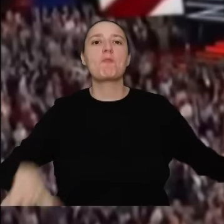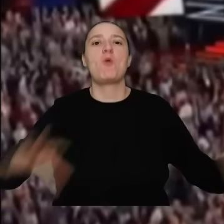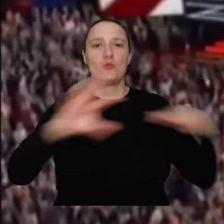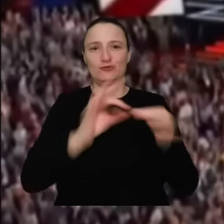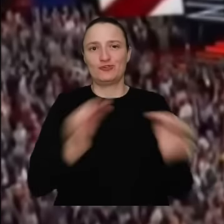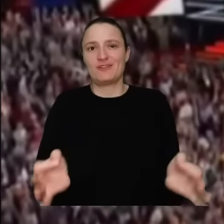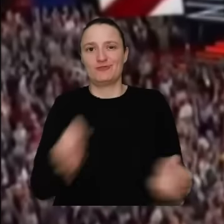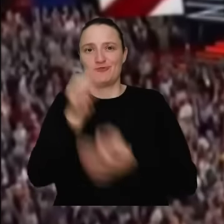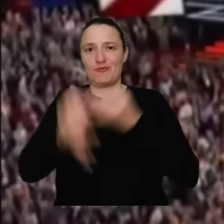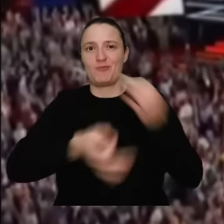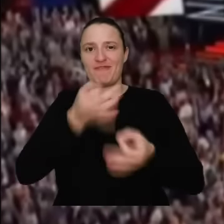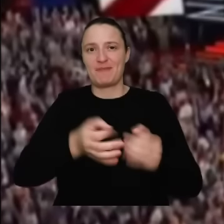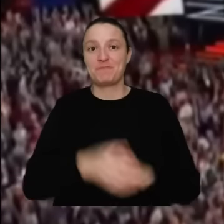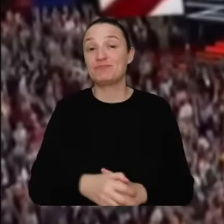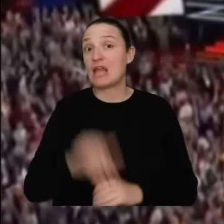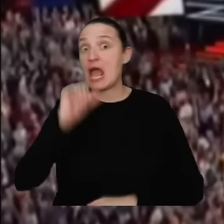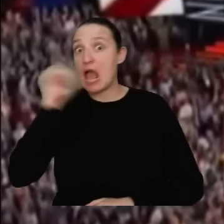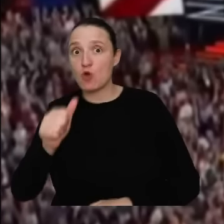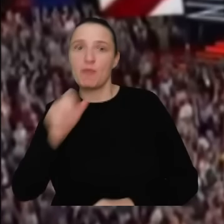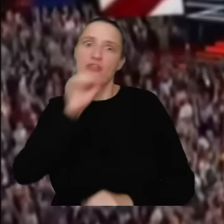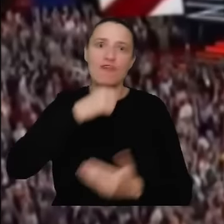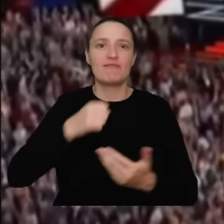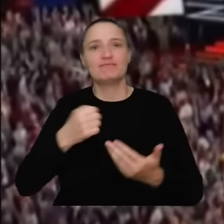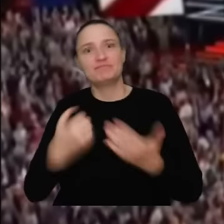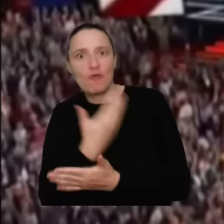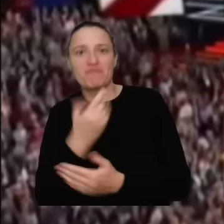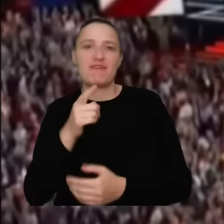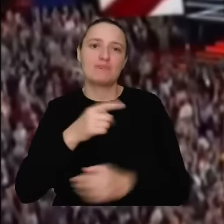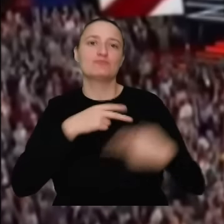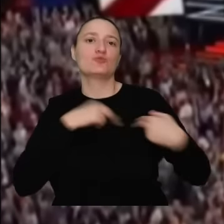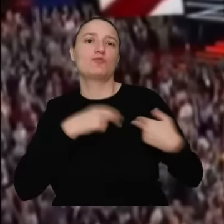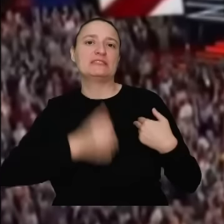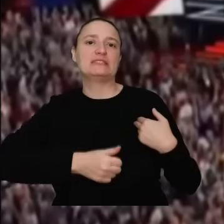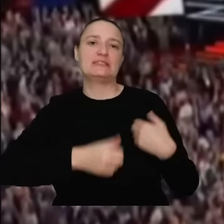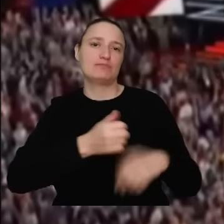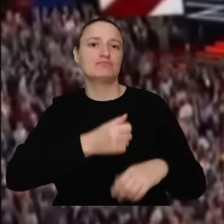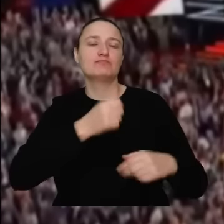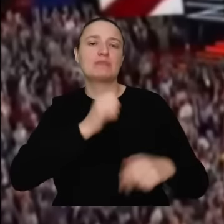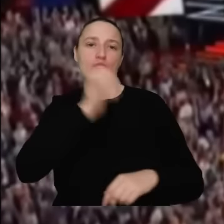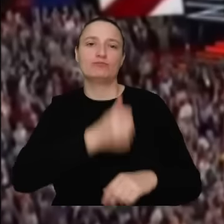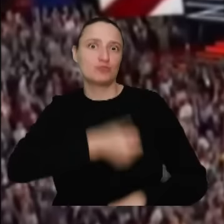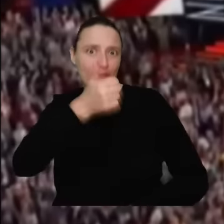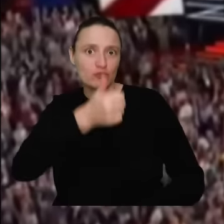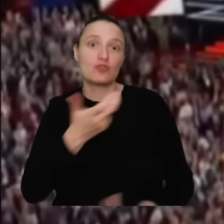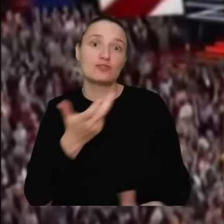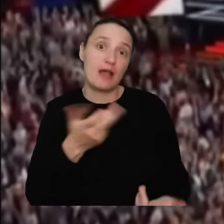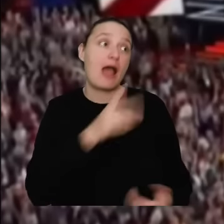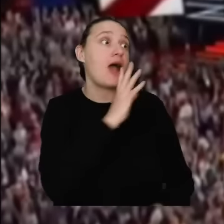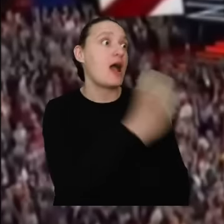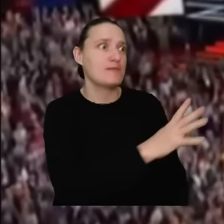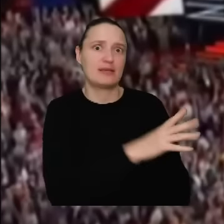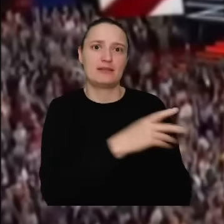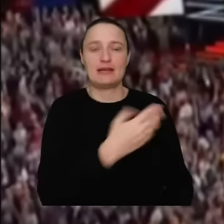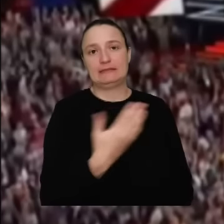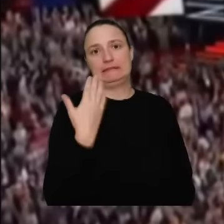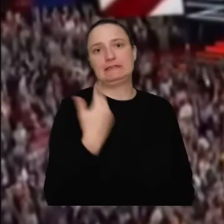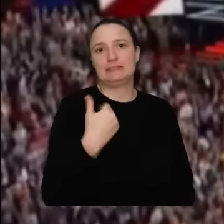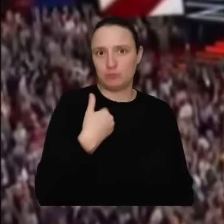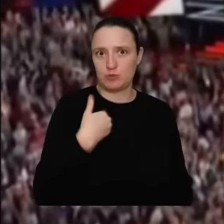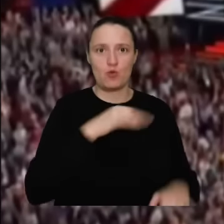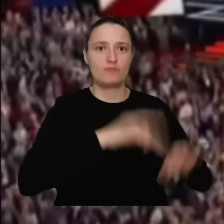W Europie mamy nową, starą przewodniczącą Komisji Europejskiej, a jak już powiedziałem, w Stanach jesteśmy po konwencji